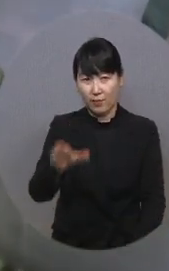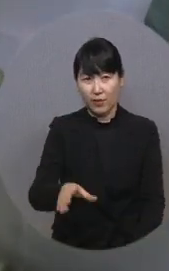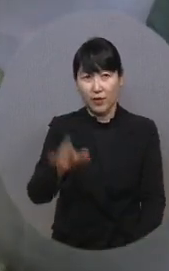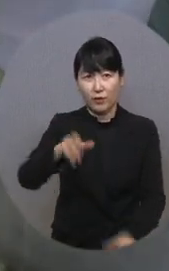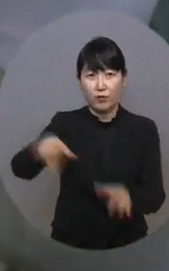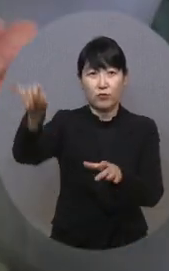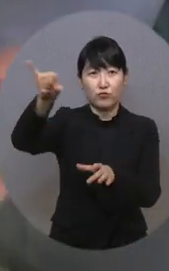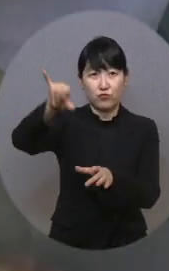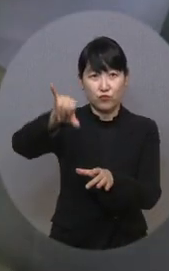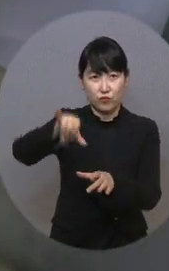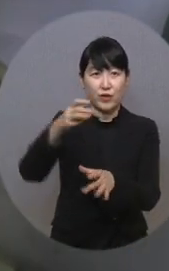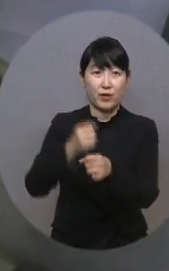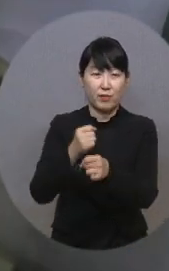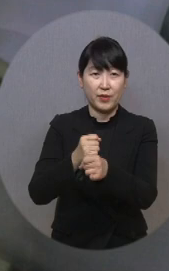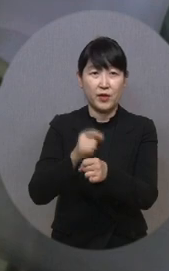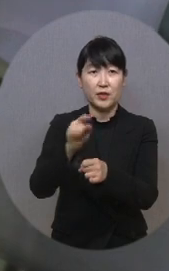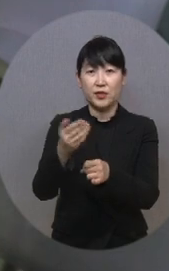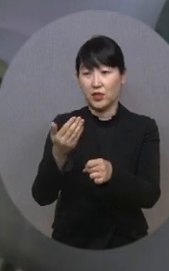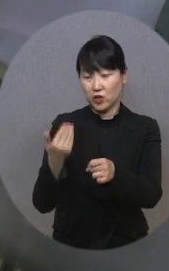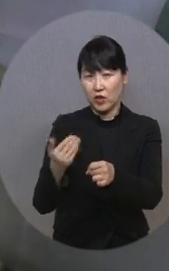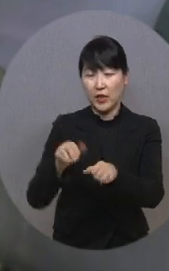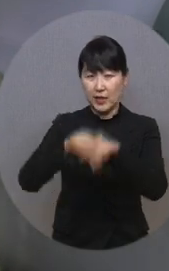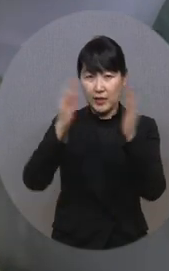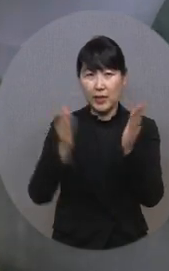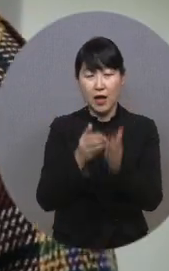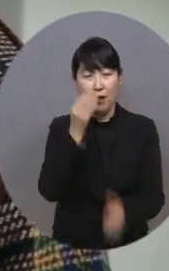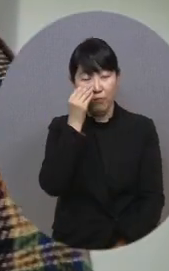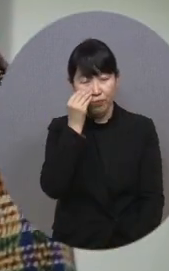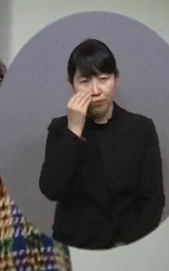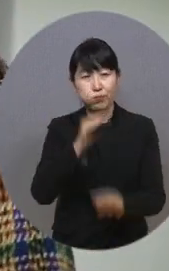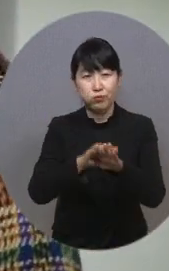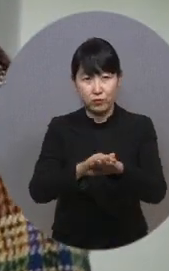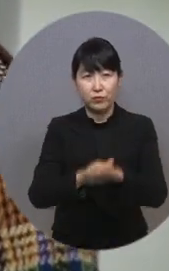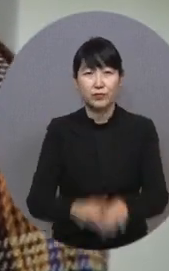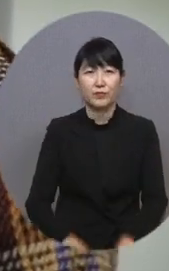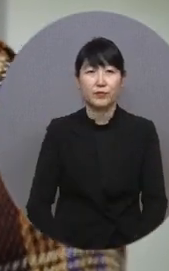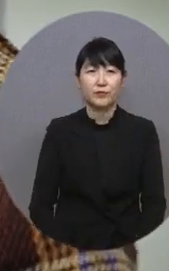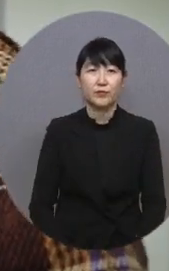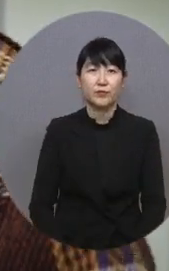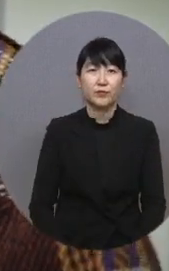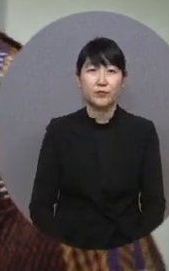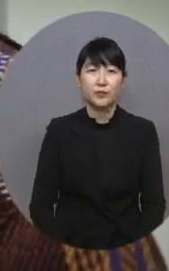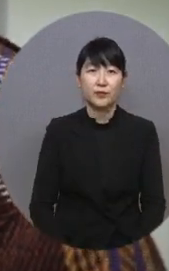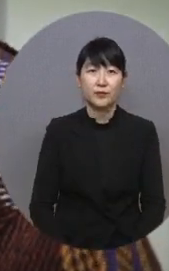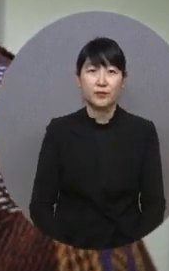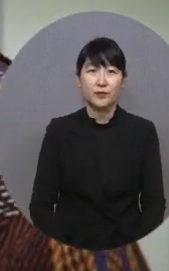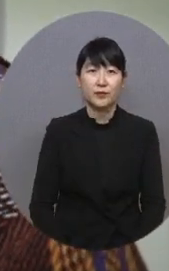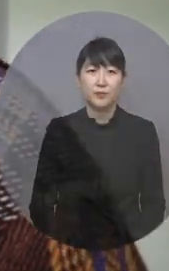때문에 그 전에 이렇게 보관을 하고 있습니다. 아, 한번 먹어볼게요.